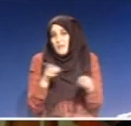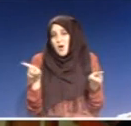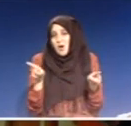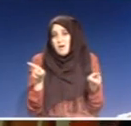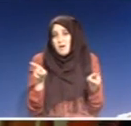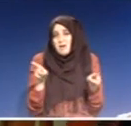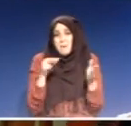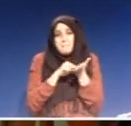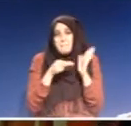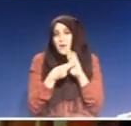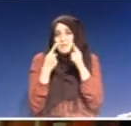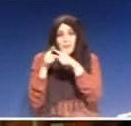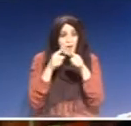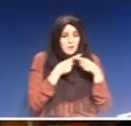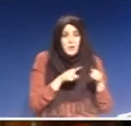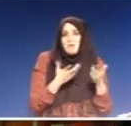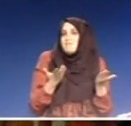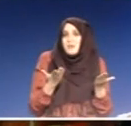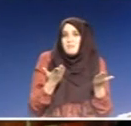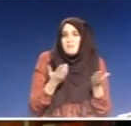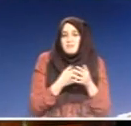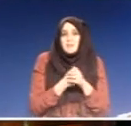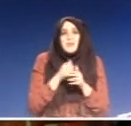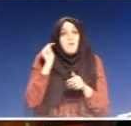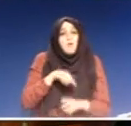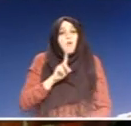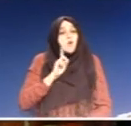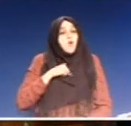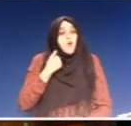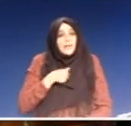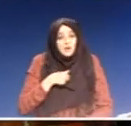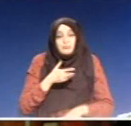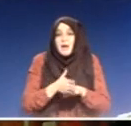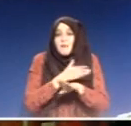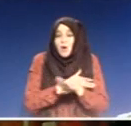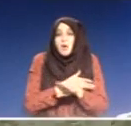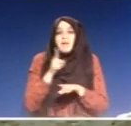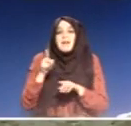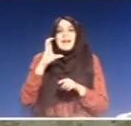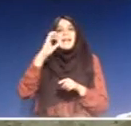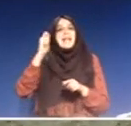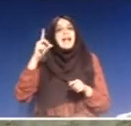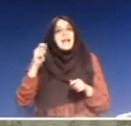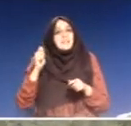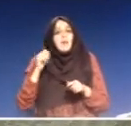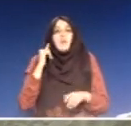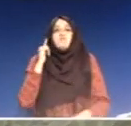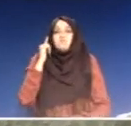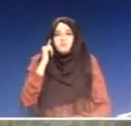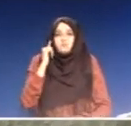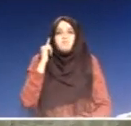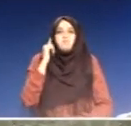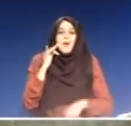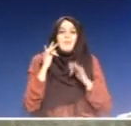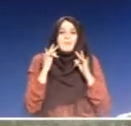كيف مع البلان دونك دوكا جو سوي اوبليجي دو كوريجي دابور لو بلان تاع الكاداستر اي سا بران دو طون سا بران دو